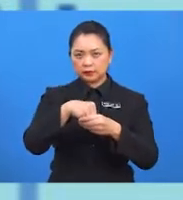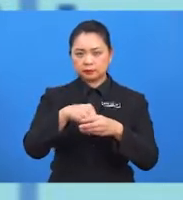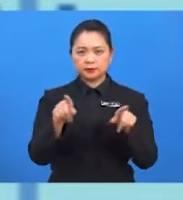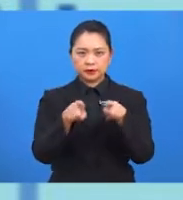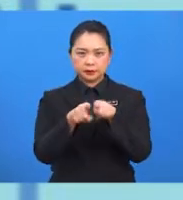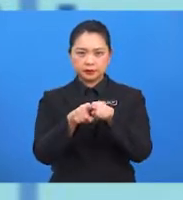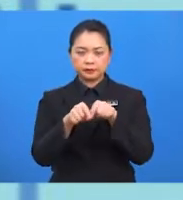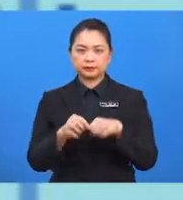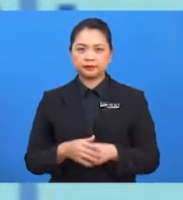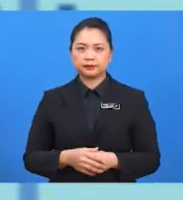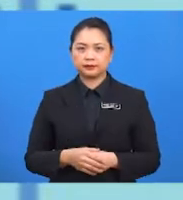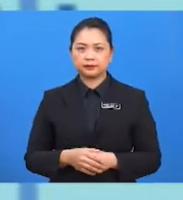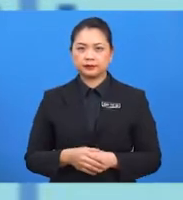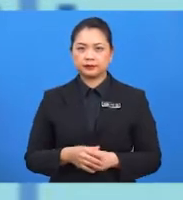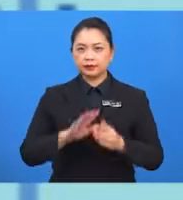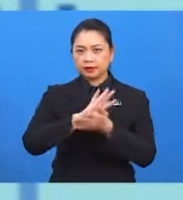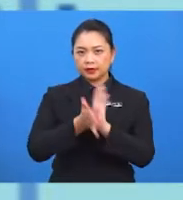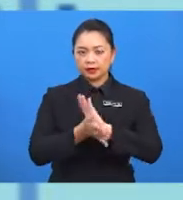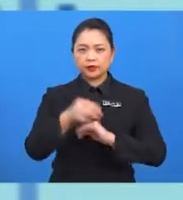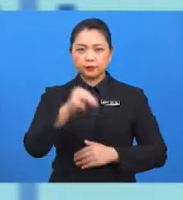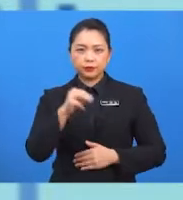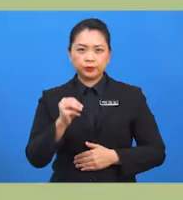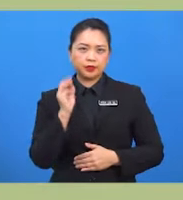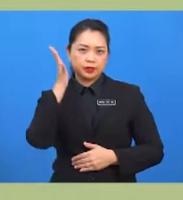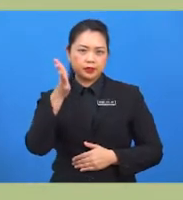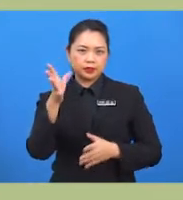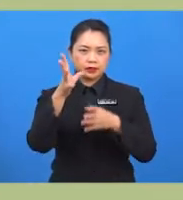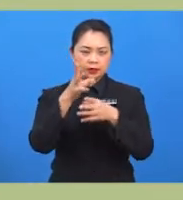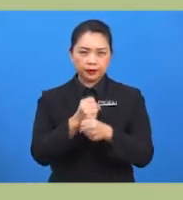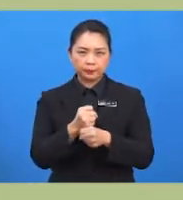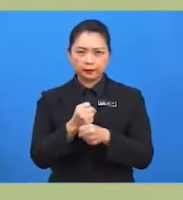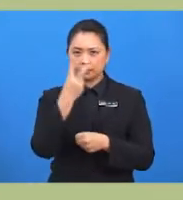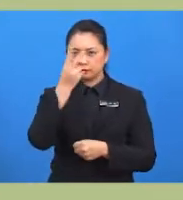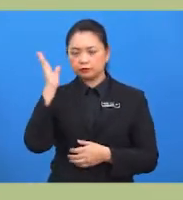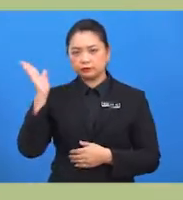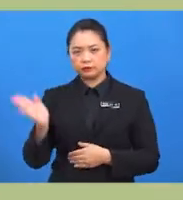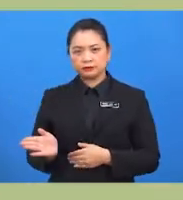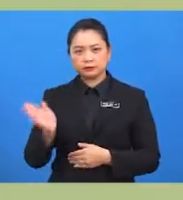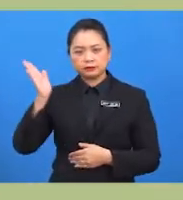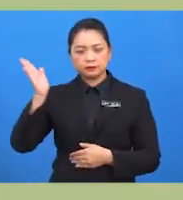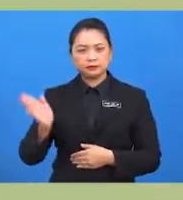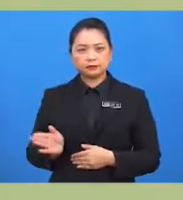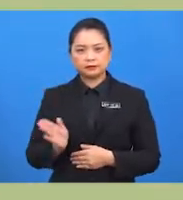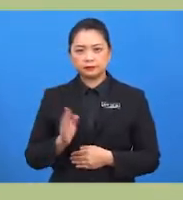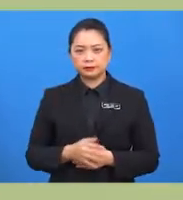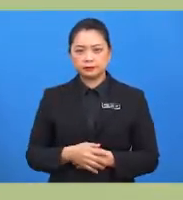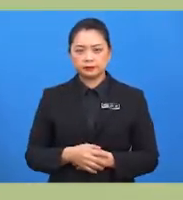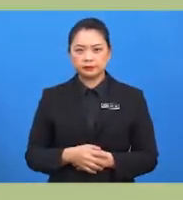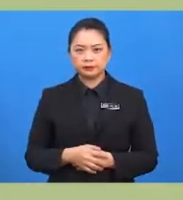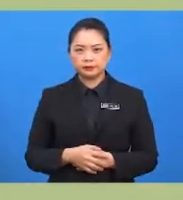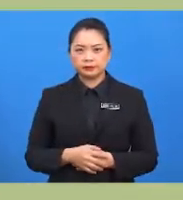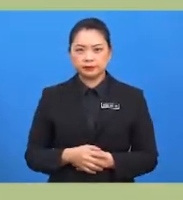I make murid-murid akan mendapati bahwa 20-an kosong di darat dengan